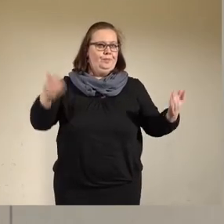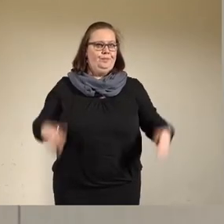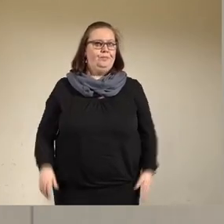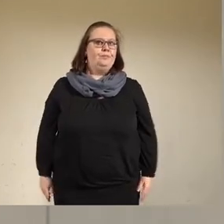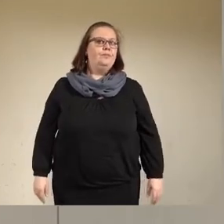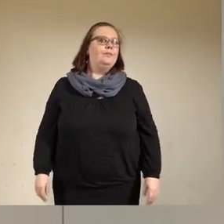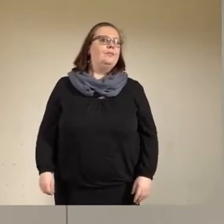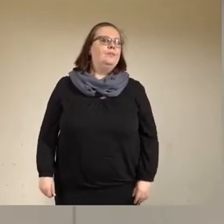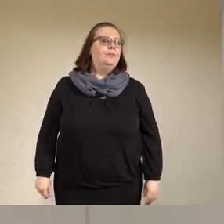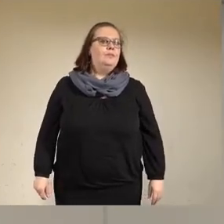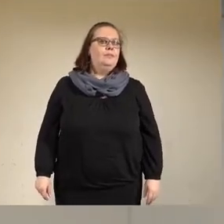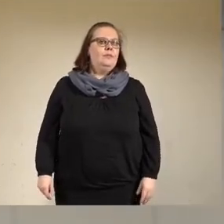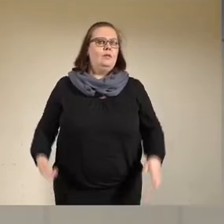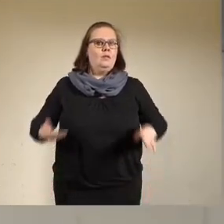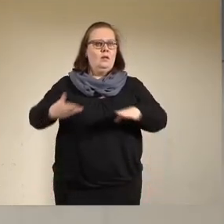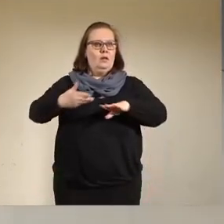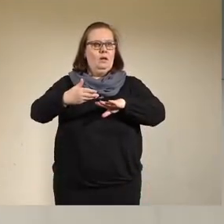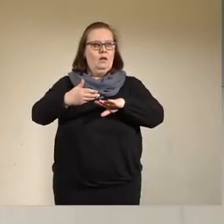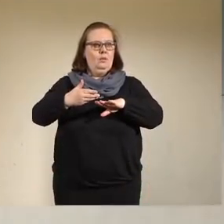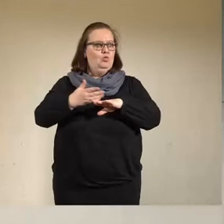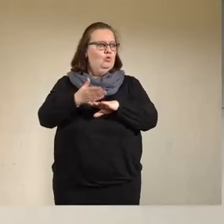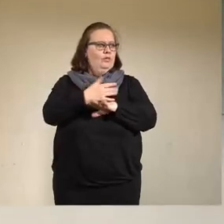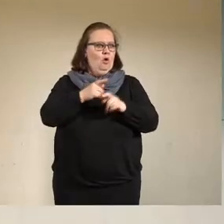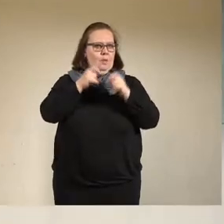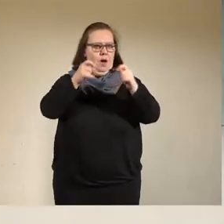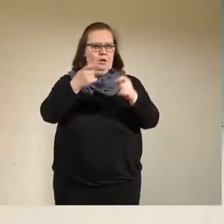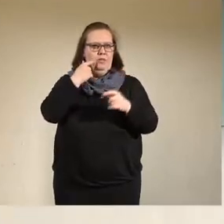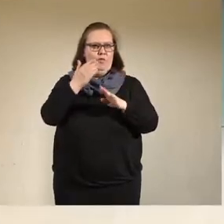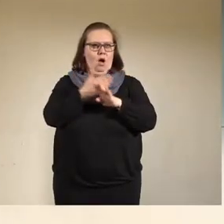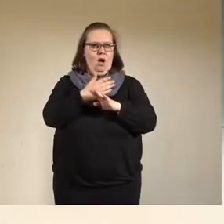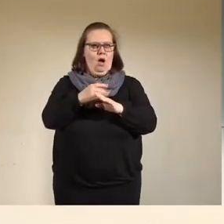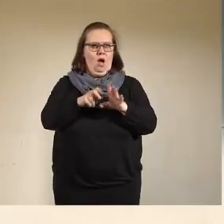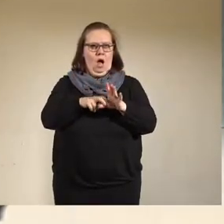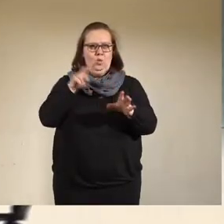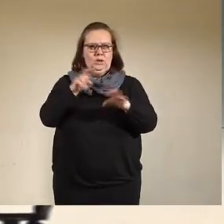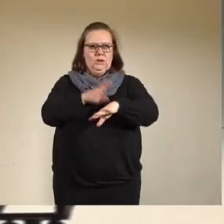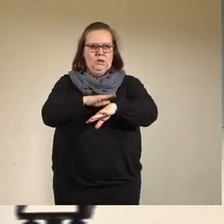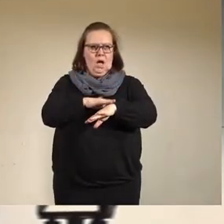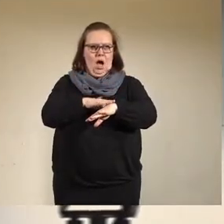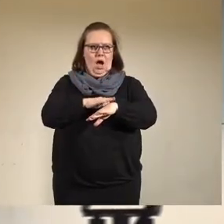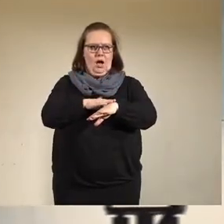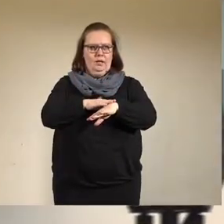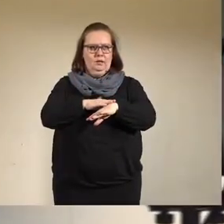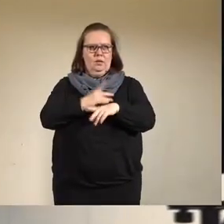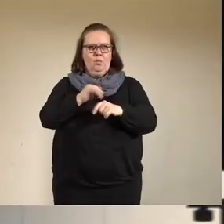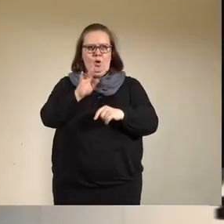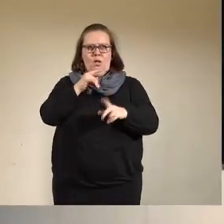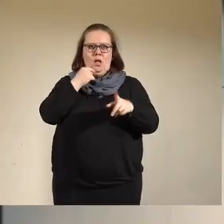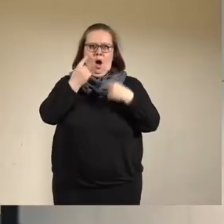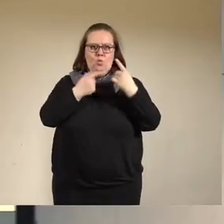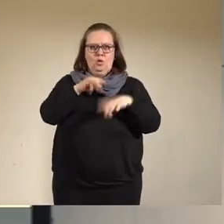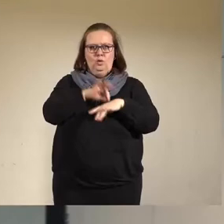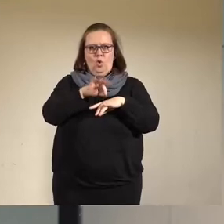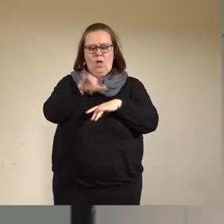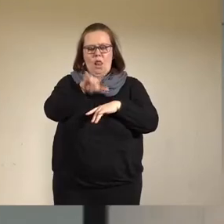Bevor wir dann in die vielleicht, also ich hatte es ja schon beantragt, Auszeit gehen, kurze Nachfrage an die Aussagen von Herrn